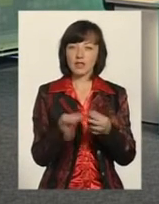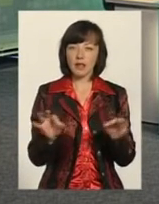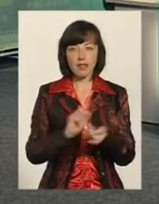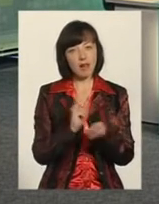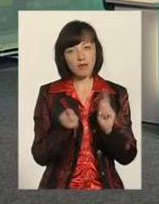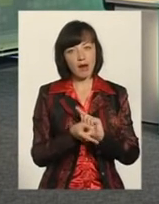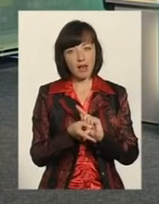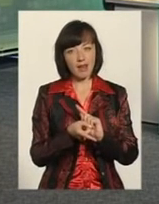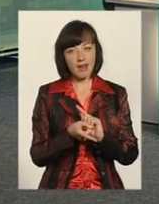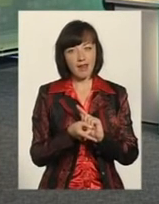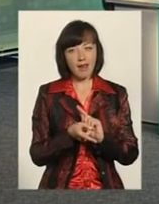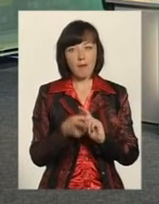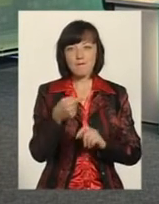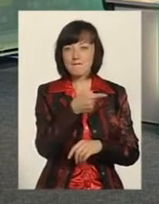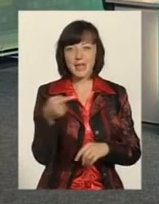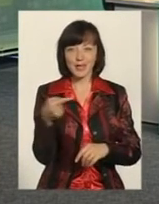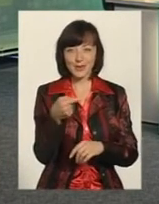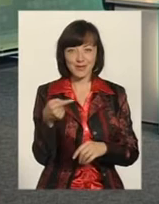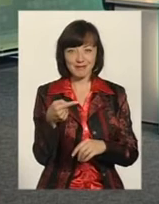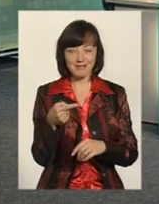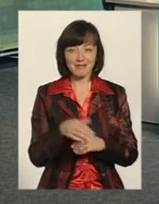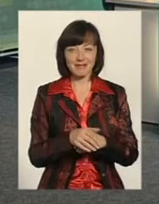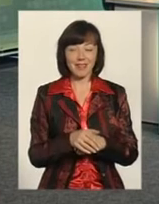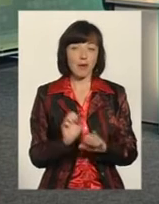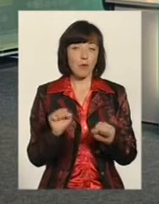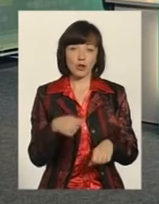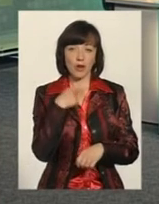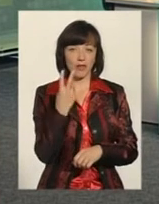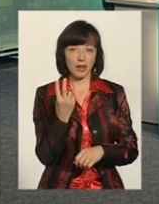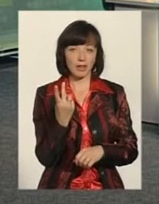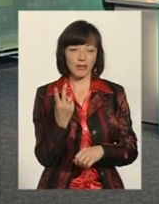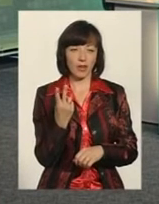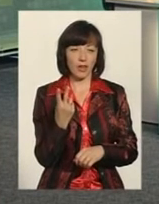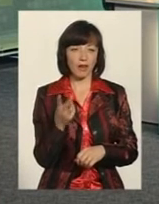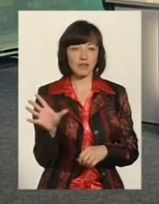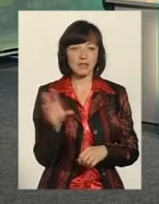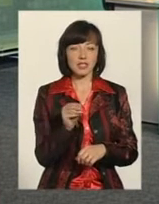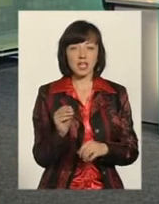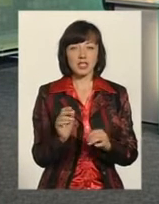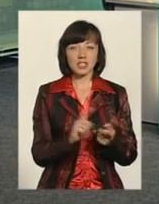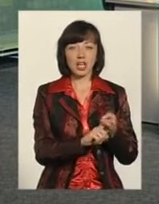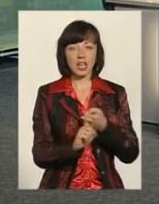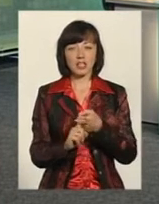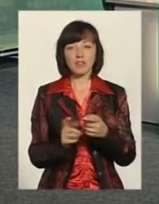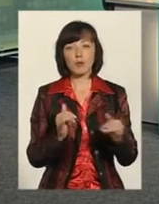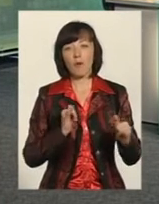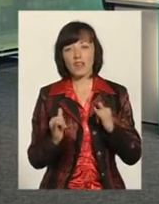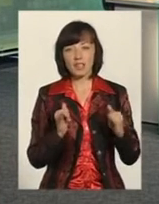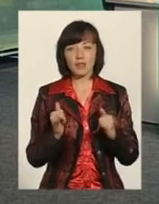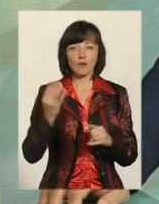навпаки в мінус? Можна говорити двояко, все залежить від поведінки, від думок, від